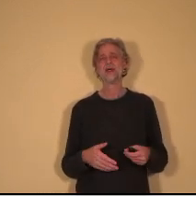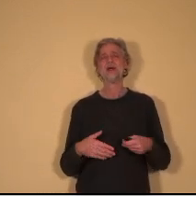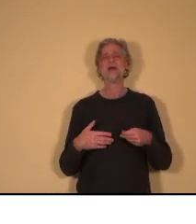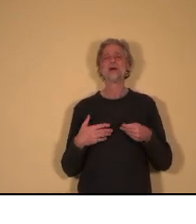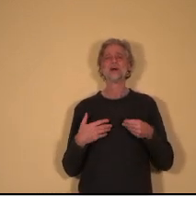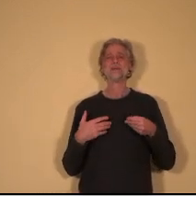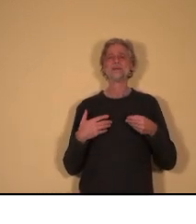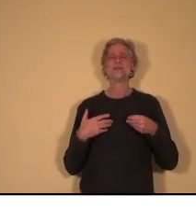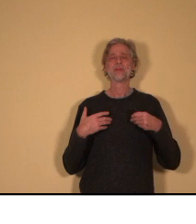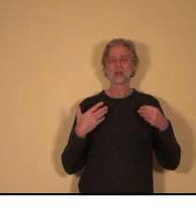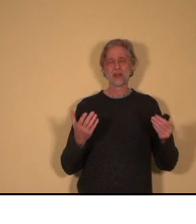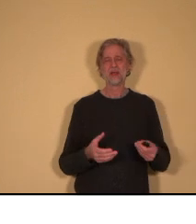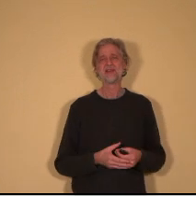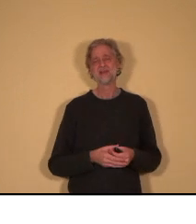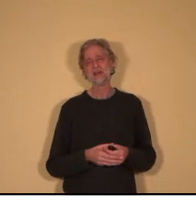von